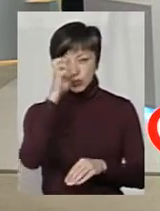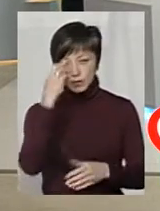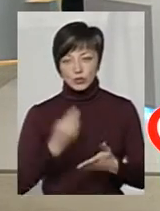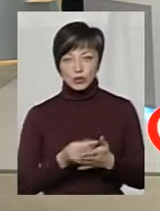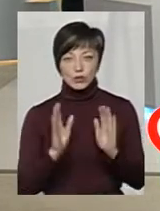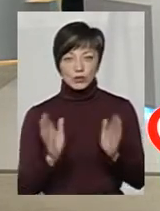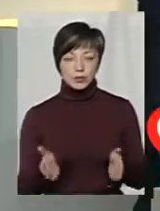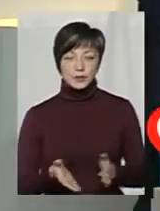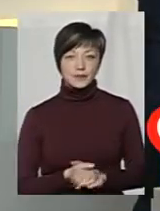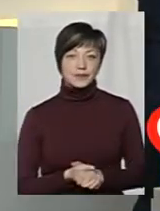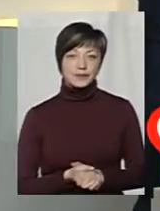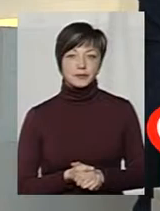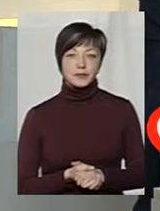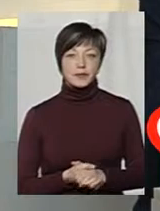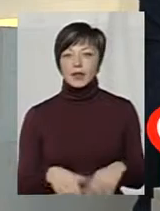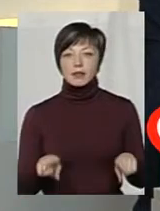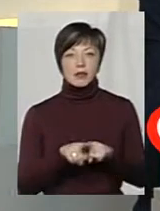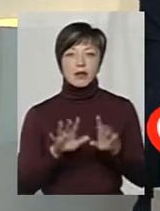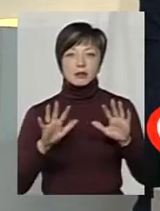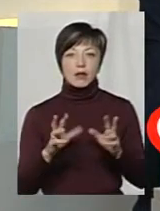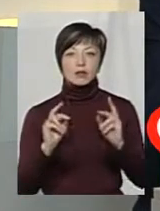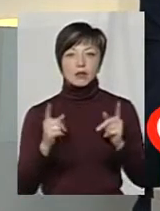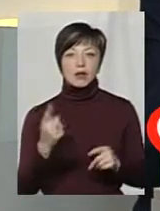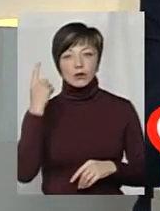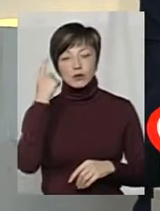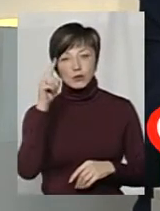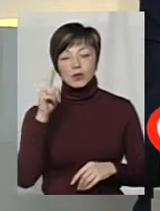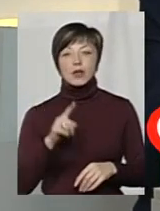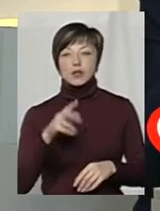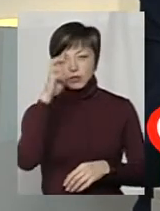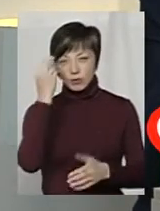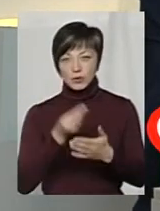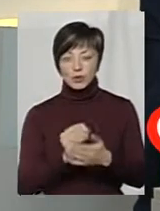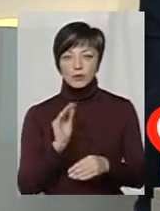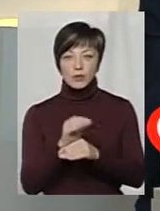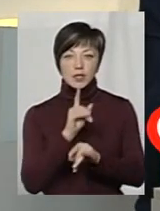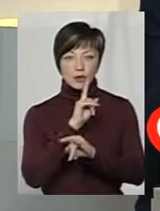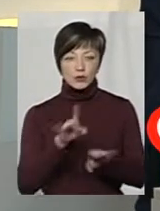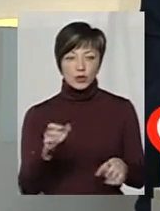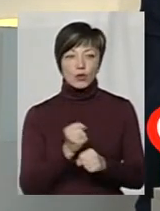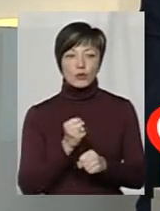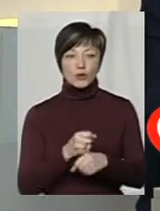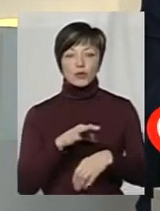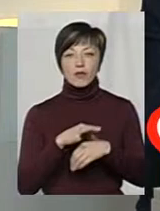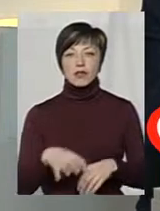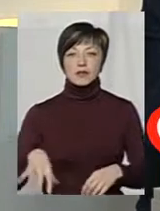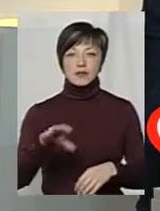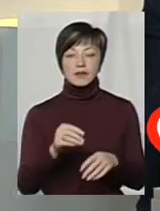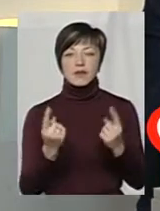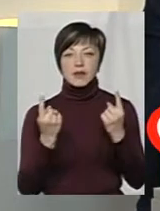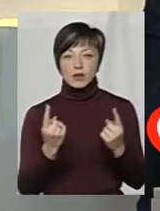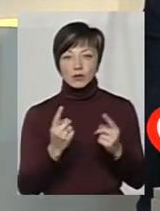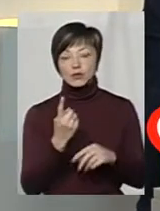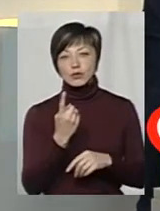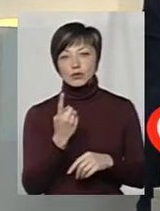бюджету. Ну, не так сталося, як гадалось, з державного бюджету субвенції не було. Роботу провели всі велику, бо я сказав,